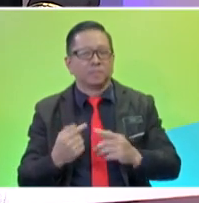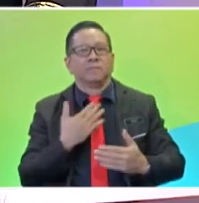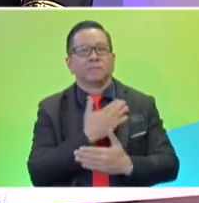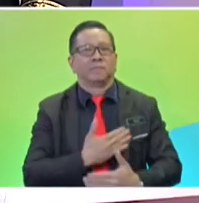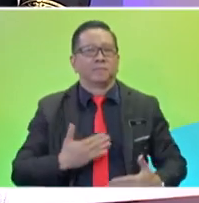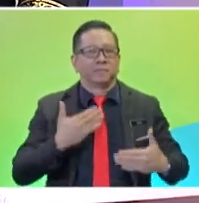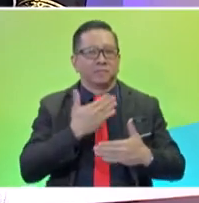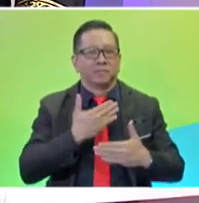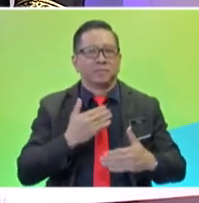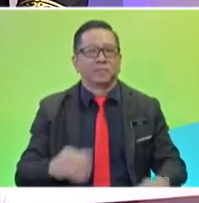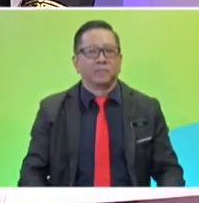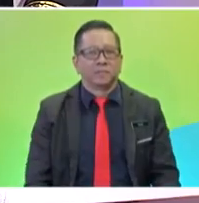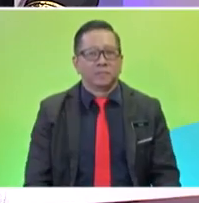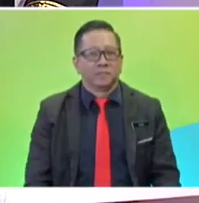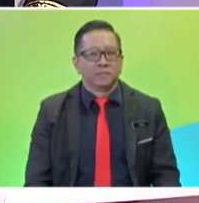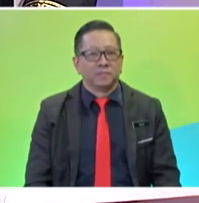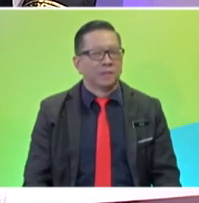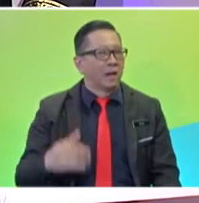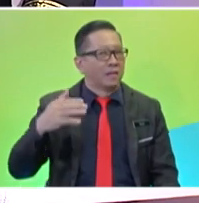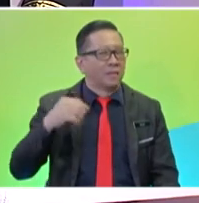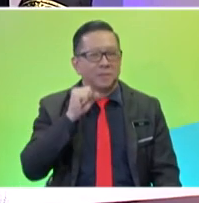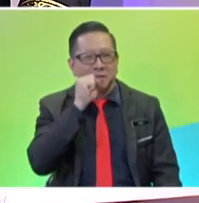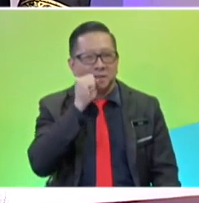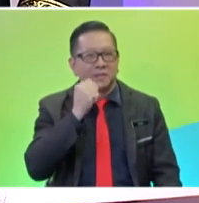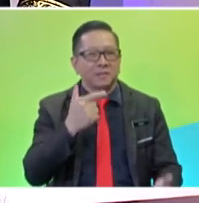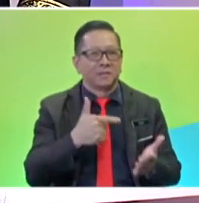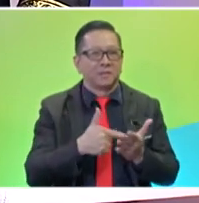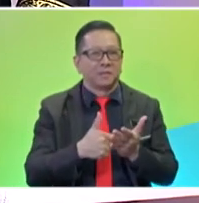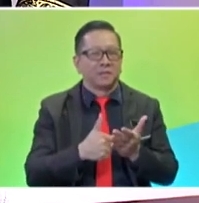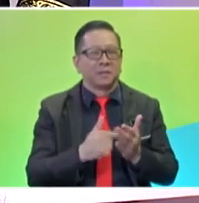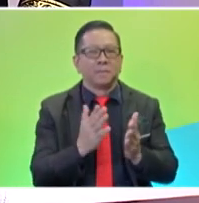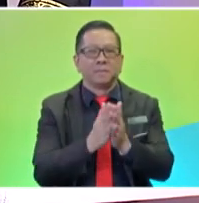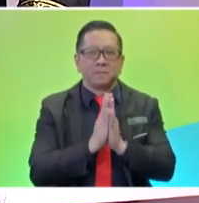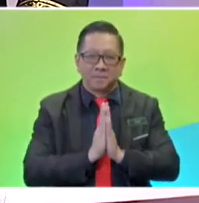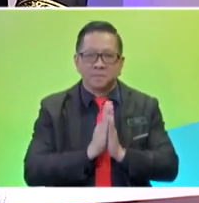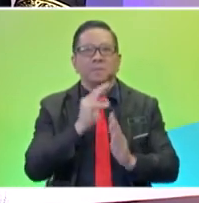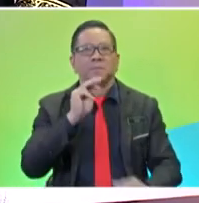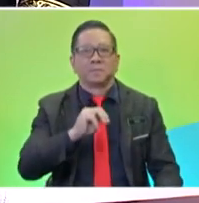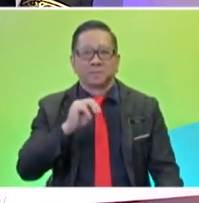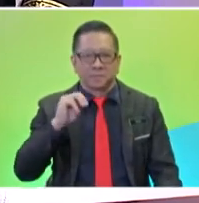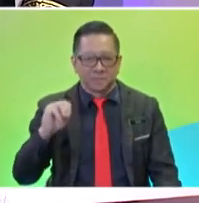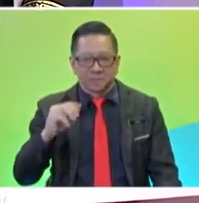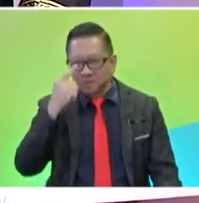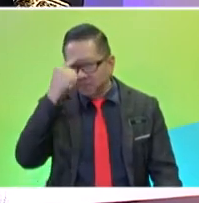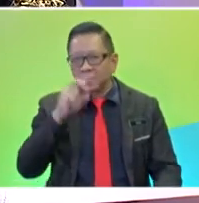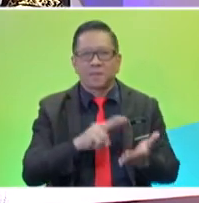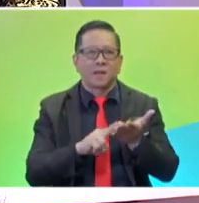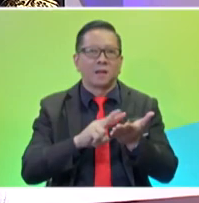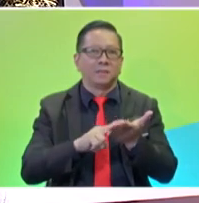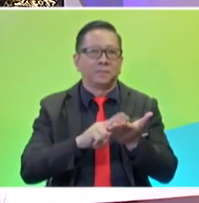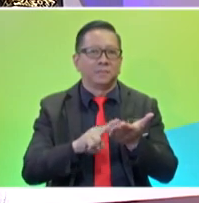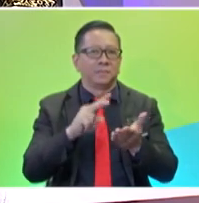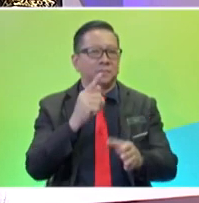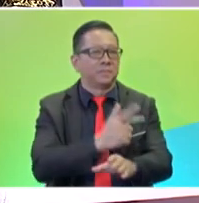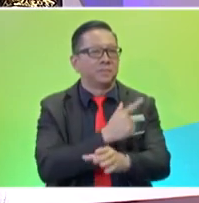baik kita tak nyanyi lagi belum lagi kita nak minta anak murid kita untuk membaca lirik